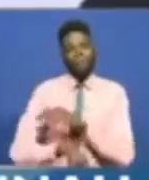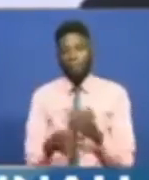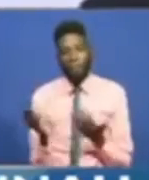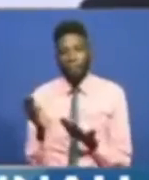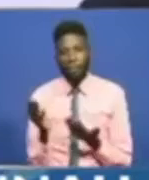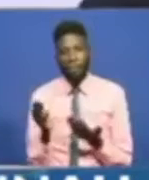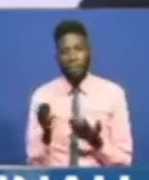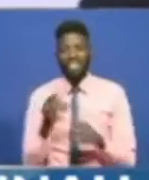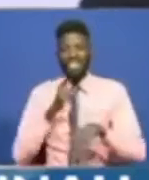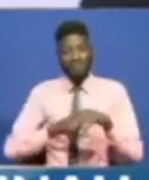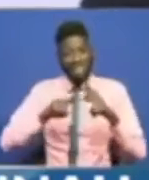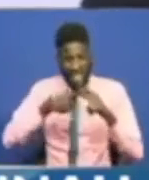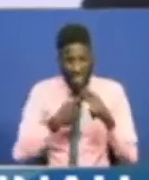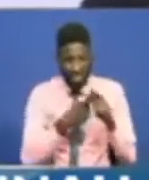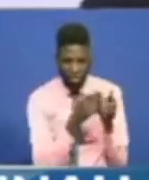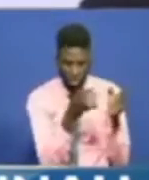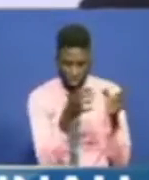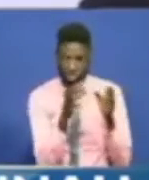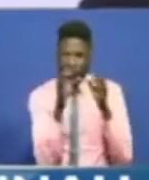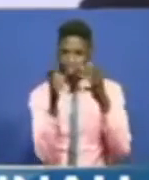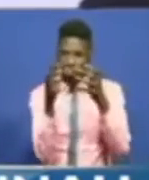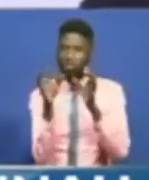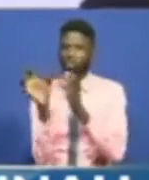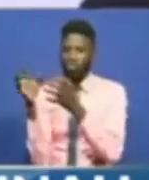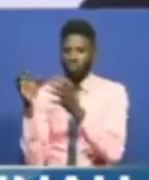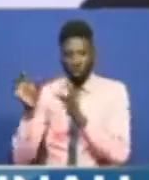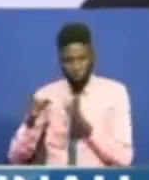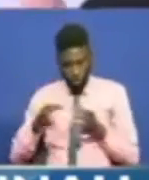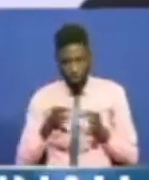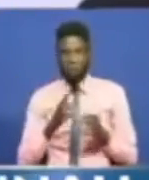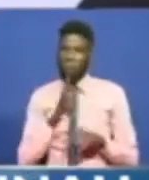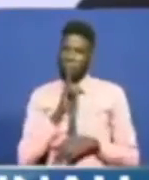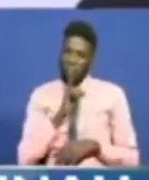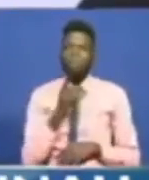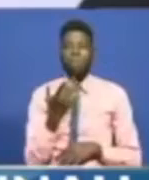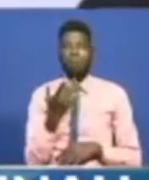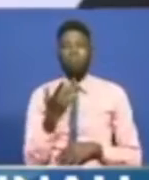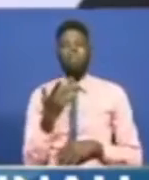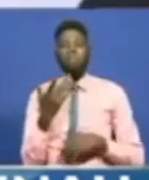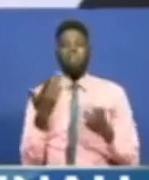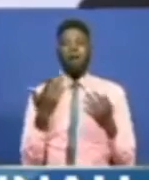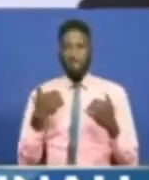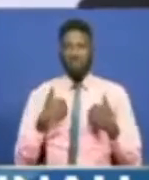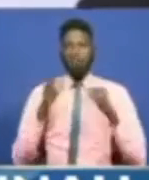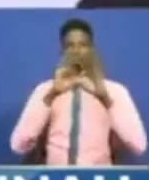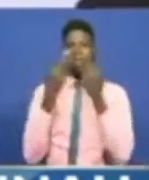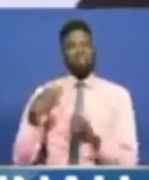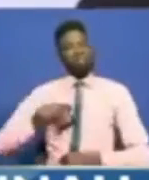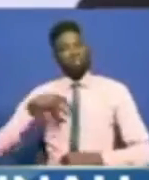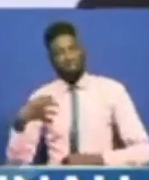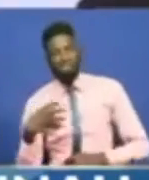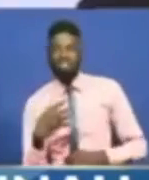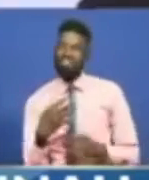kile wanaanza kuleta mambo ya ufalme, ati madynasties na kadhalika.